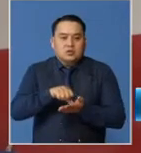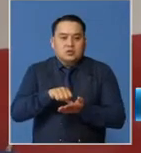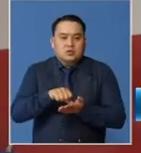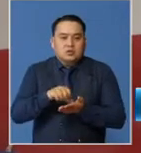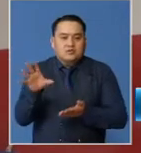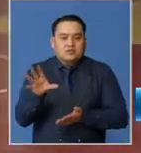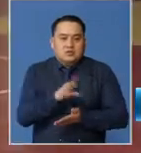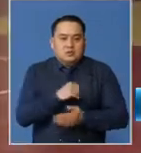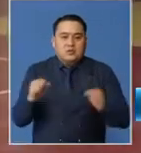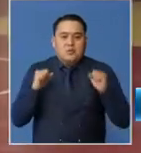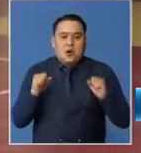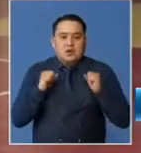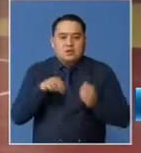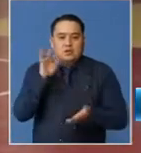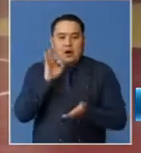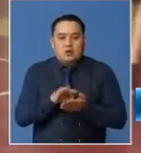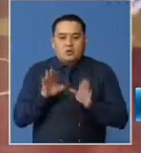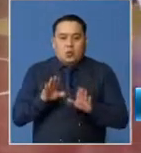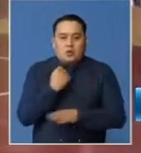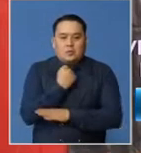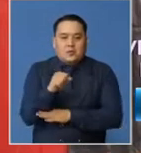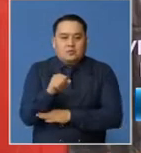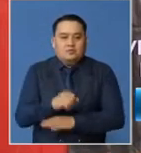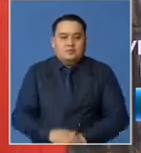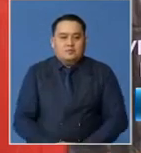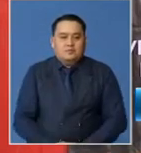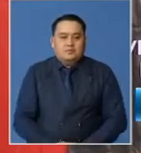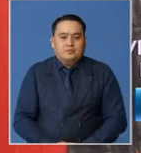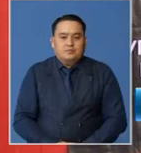согласен никто. Все спортсмены нацелены только на победу.